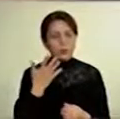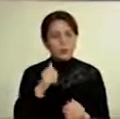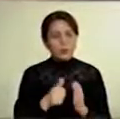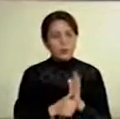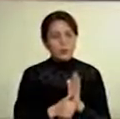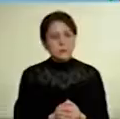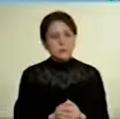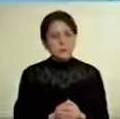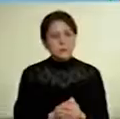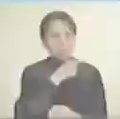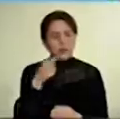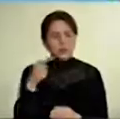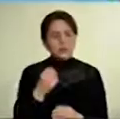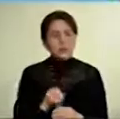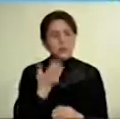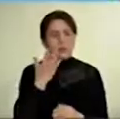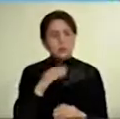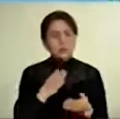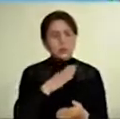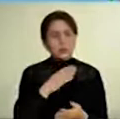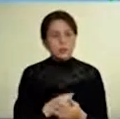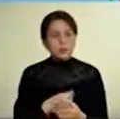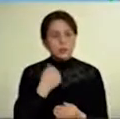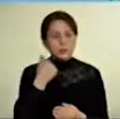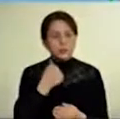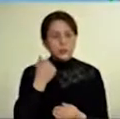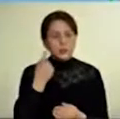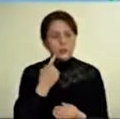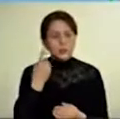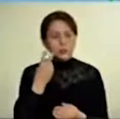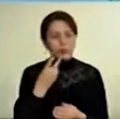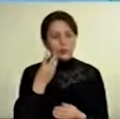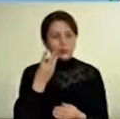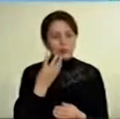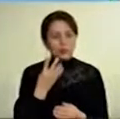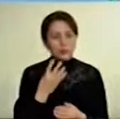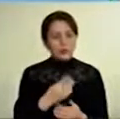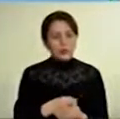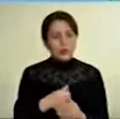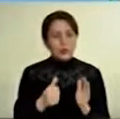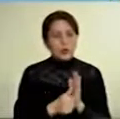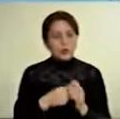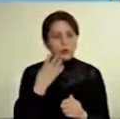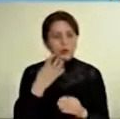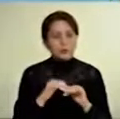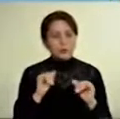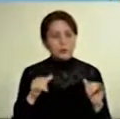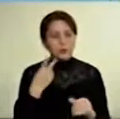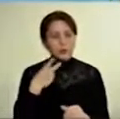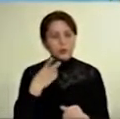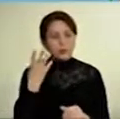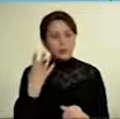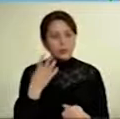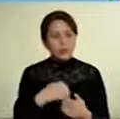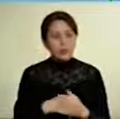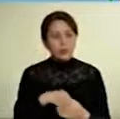5, 6. 6 ta nechta berilgan ekan? 1, 2, 3, 4. 6 ni 4 ga ko'paytirsak 24.